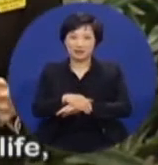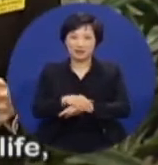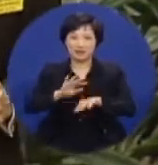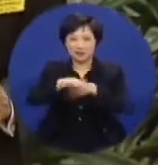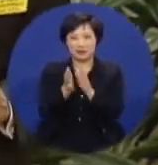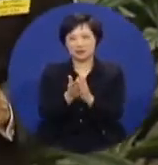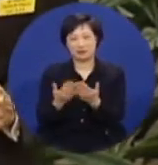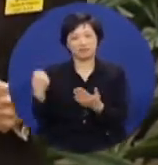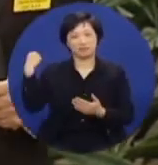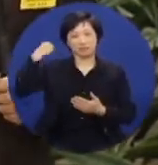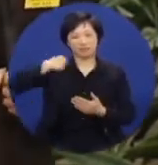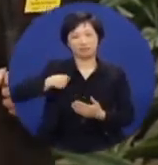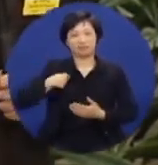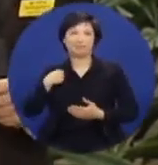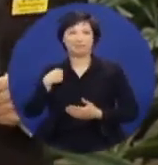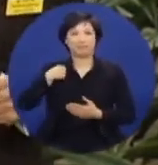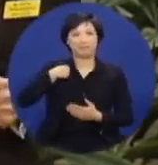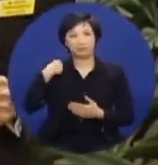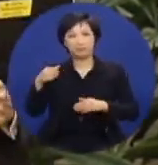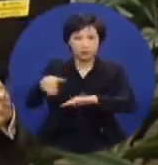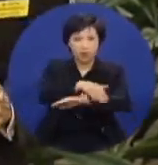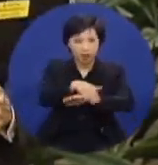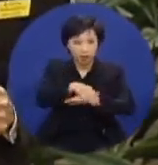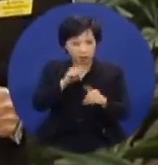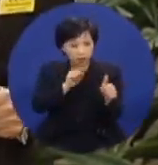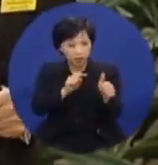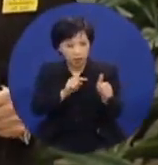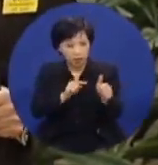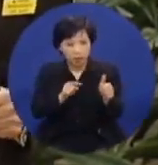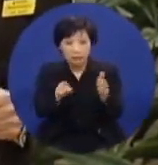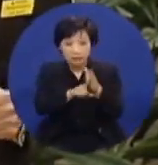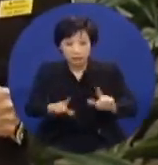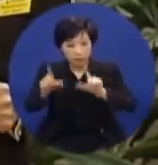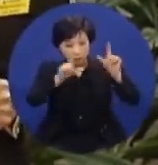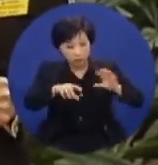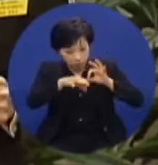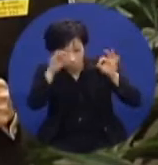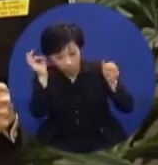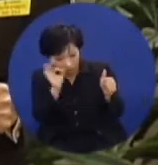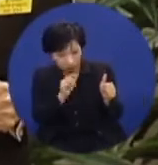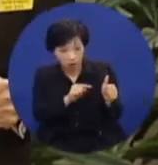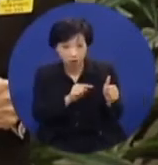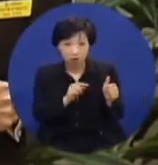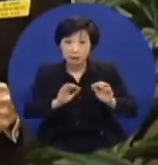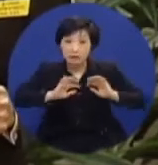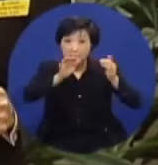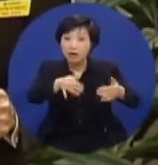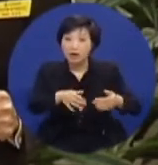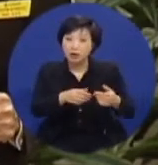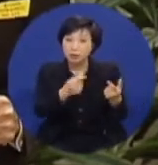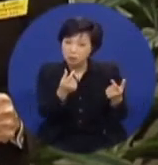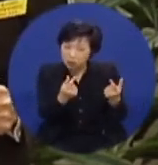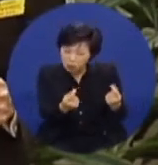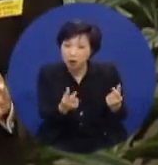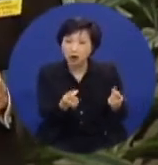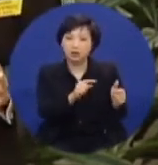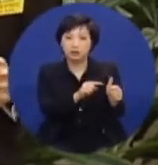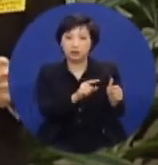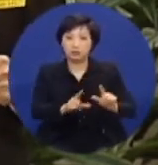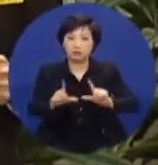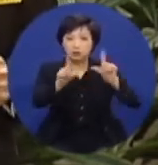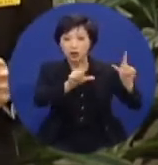왔다갔다 하 오 오 오 그 사람의 흰 앙 생활은 참 구속과 세상 밖 9 까치